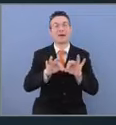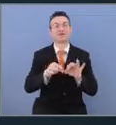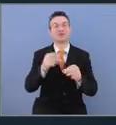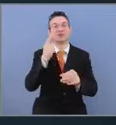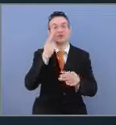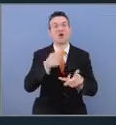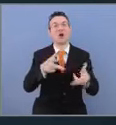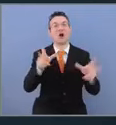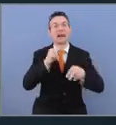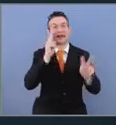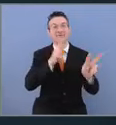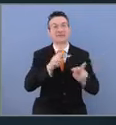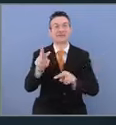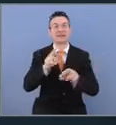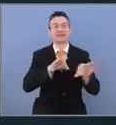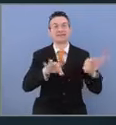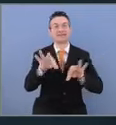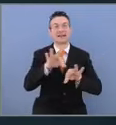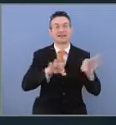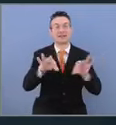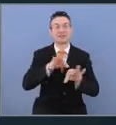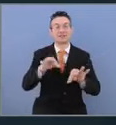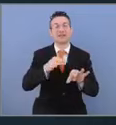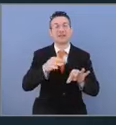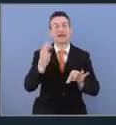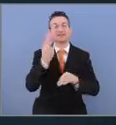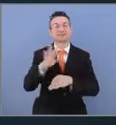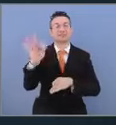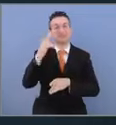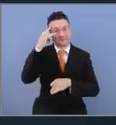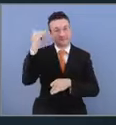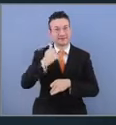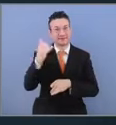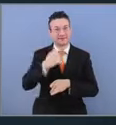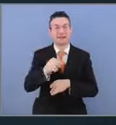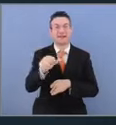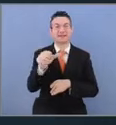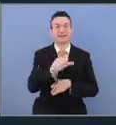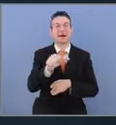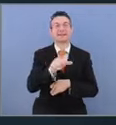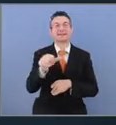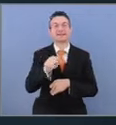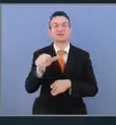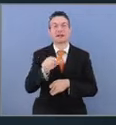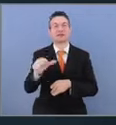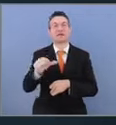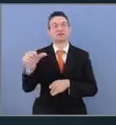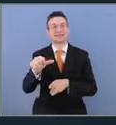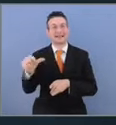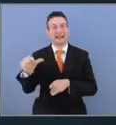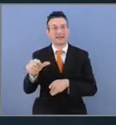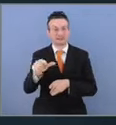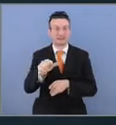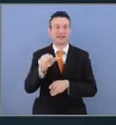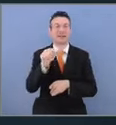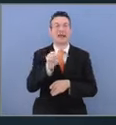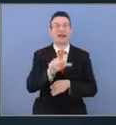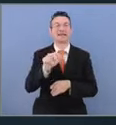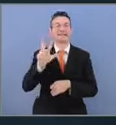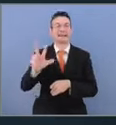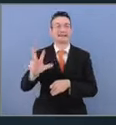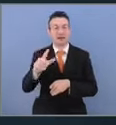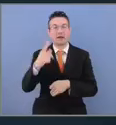per la specializzazione intelligente, la Smart Specialization Strategy della Regione Lazio nell'ambito della programmazione